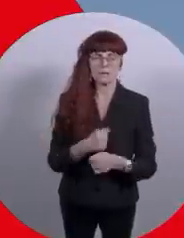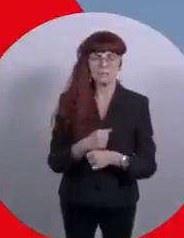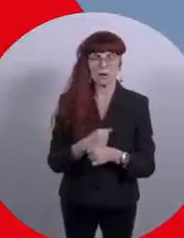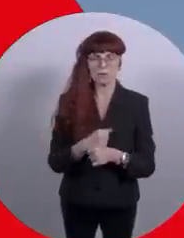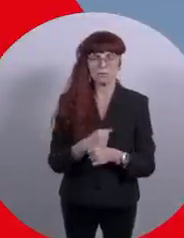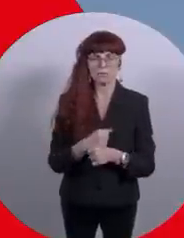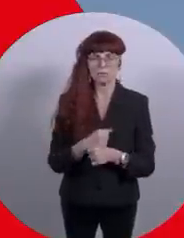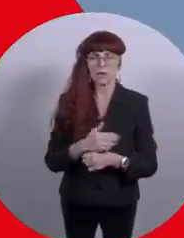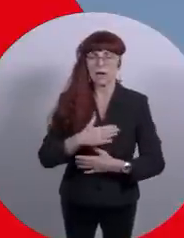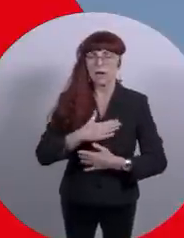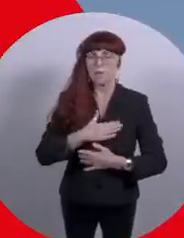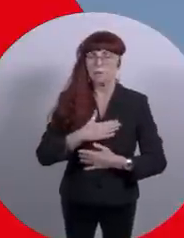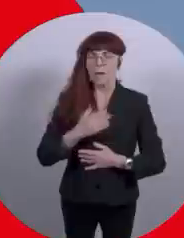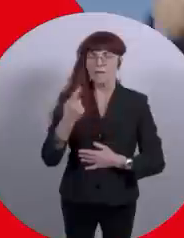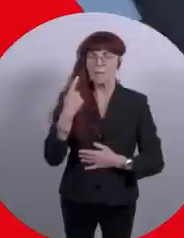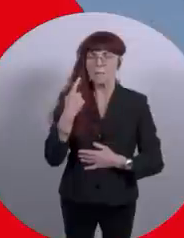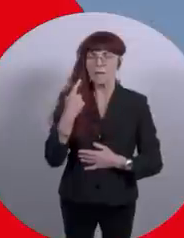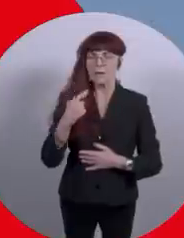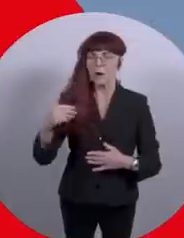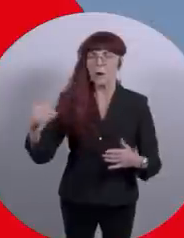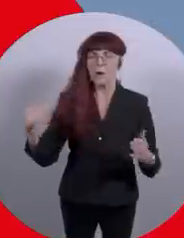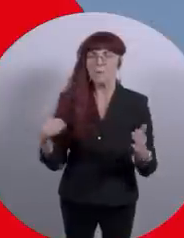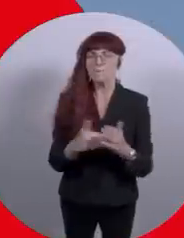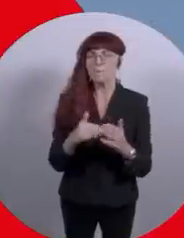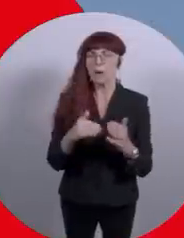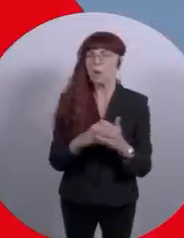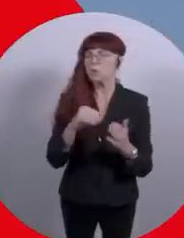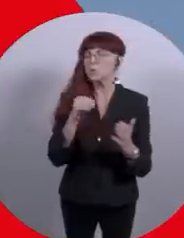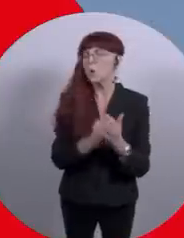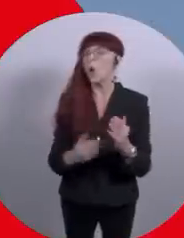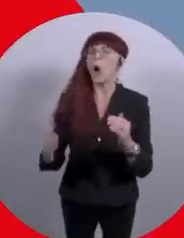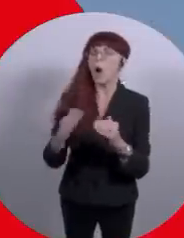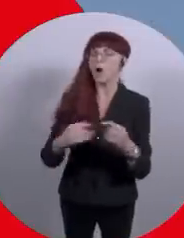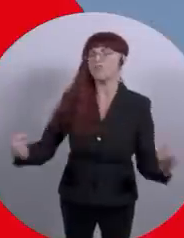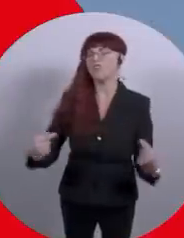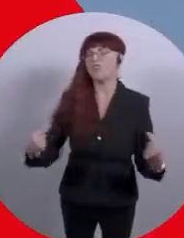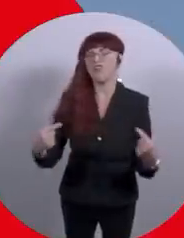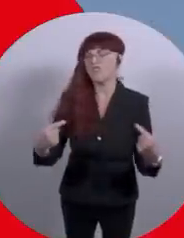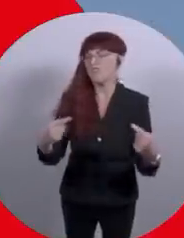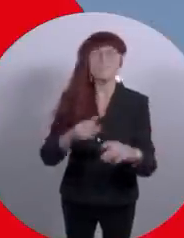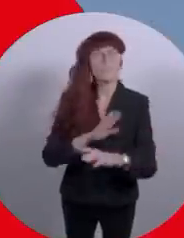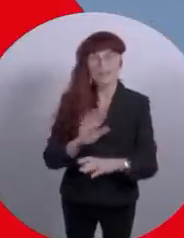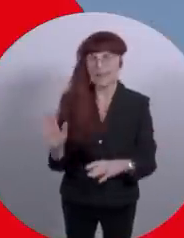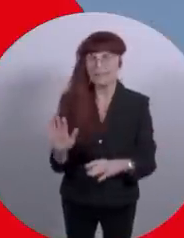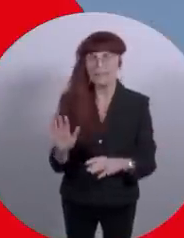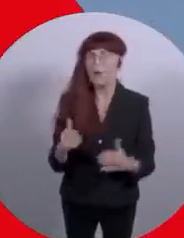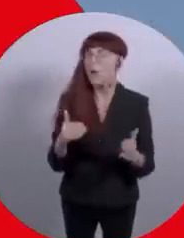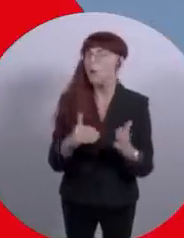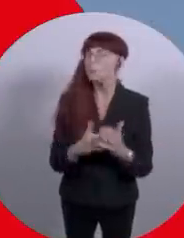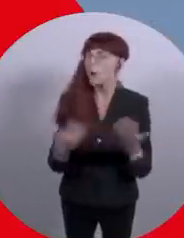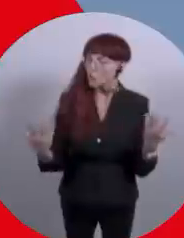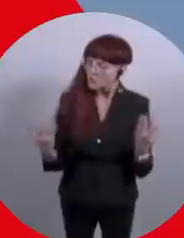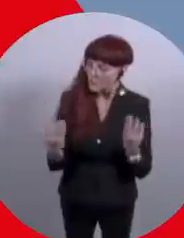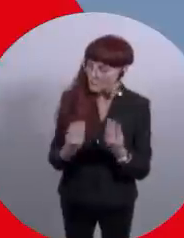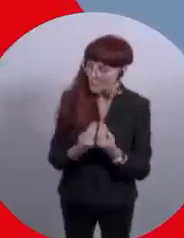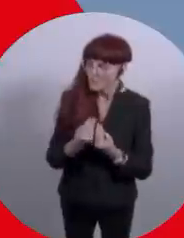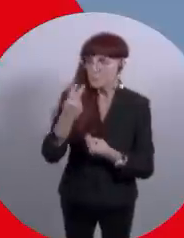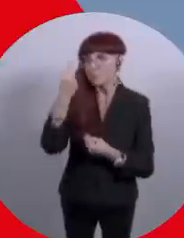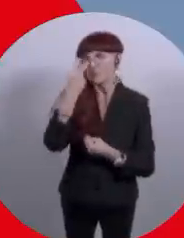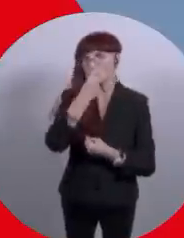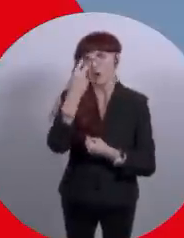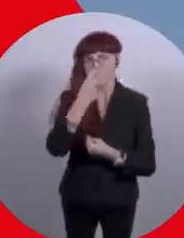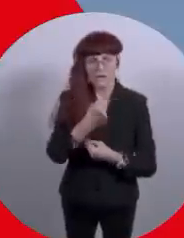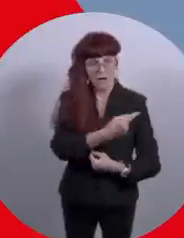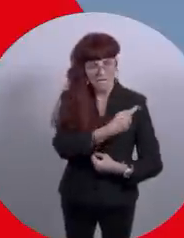es braucht kein Feuer mehr das wir noch schießen es braucht den Wahrheit die gemeinsame Erkenntnis dass wir